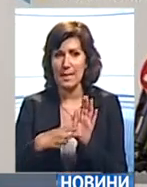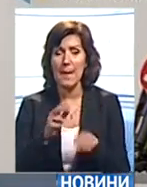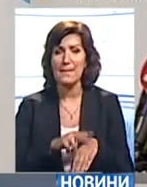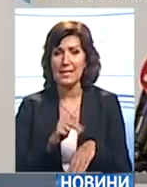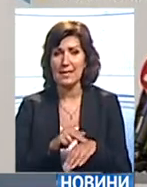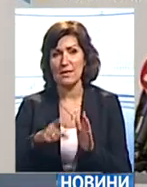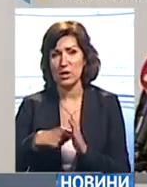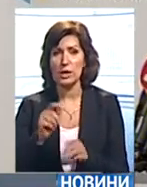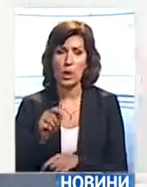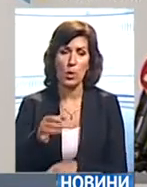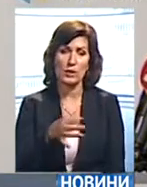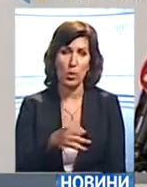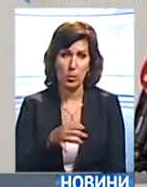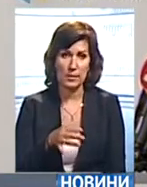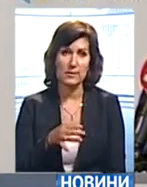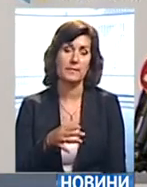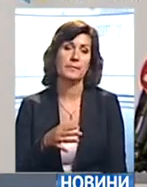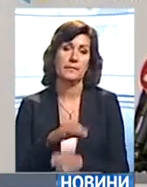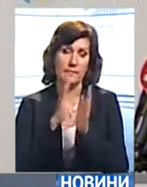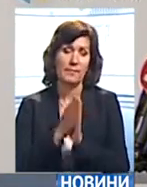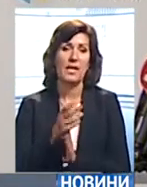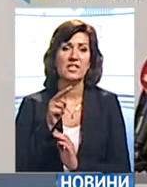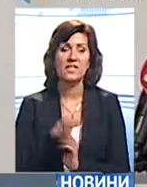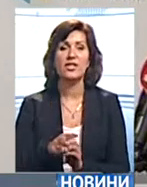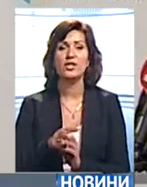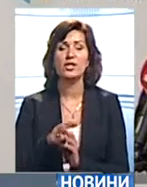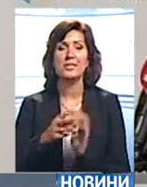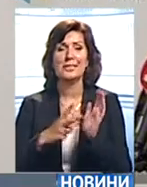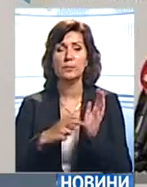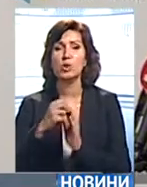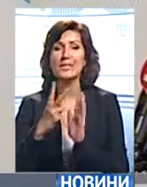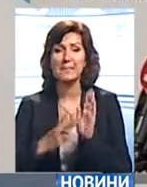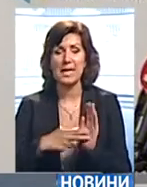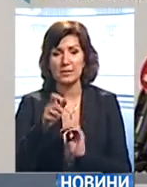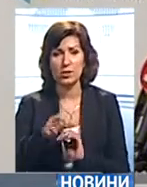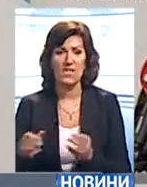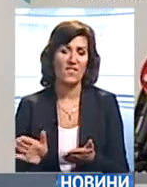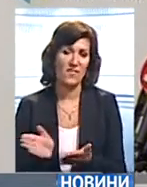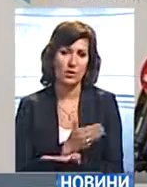1227 милиционеров Донецкой и Луганской области. В сумме 2717 человек вычищены из рядов милиции.